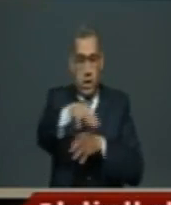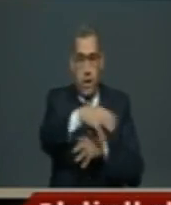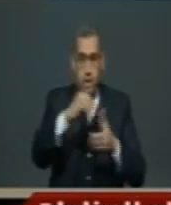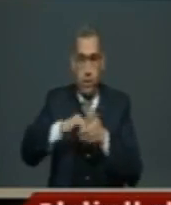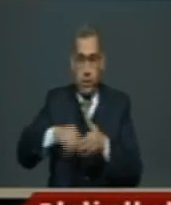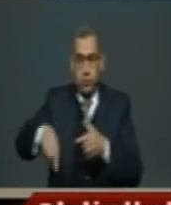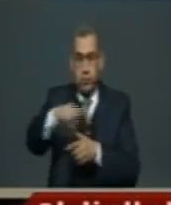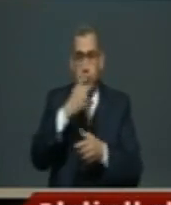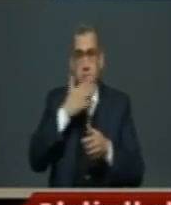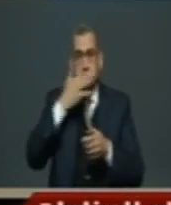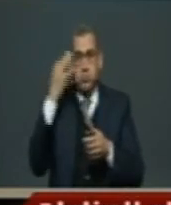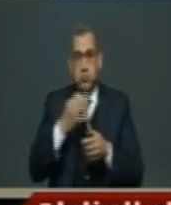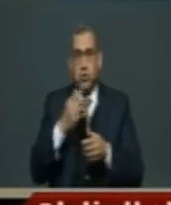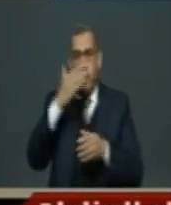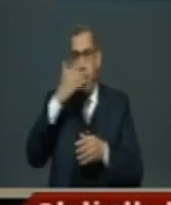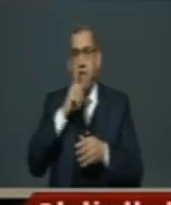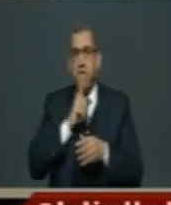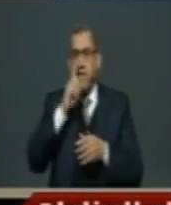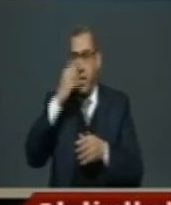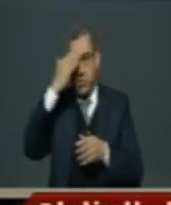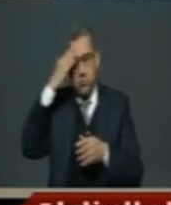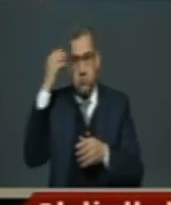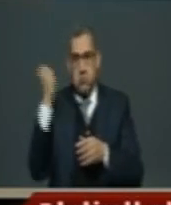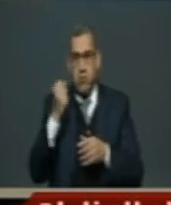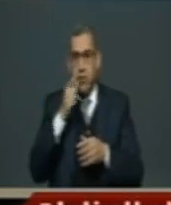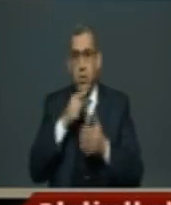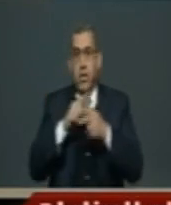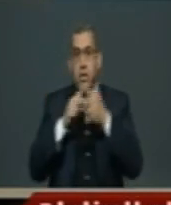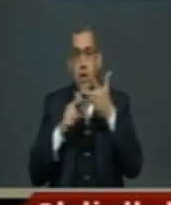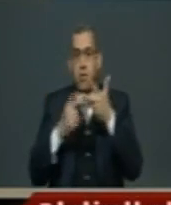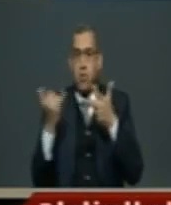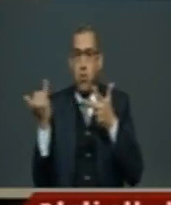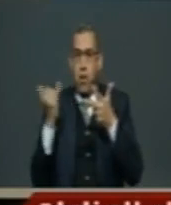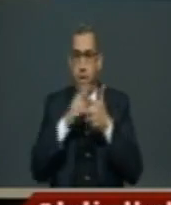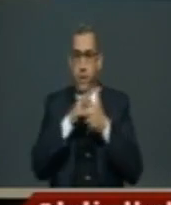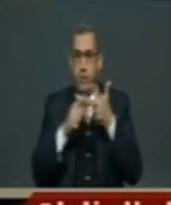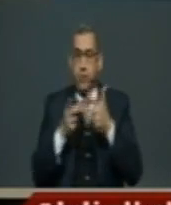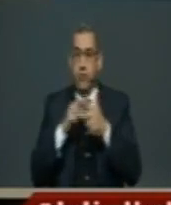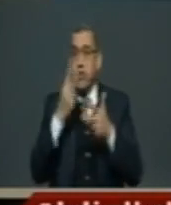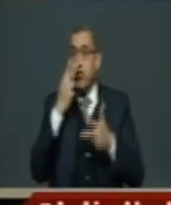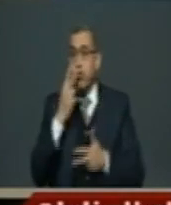الجوده والكفاءه. والثلاث حاجات دول مهمين جدا. واذا بصينا